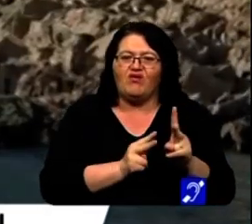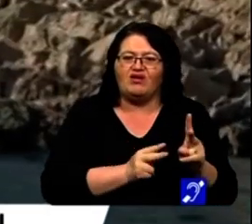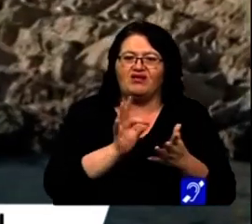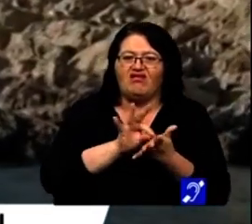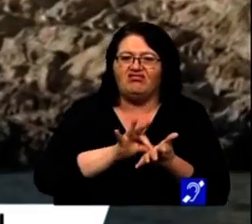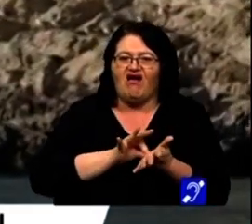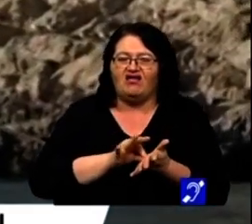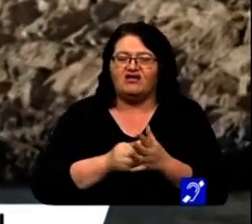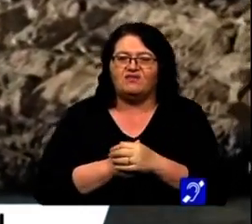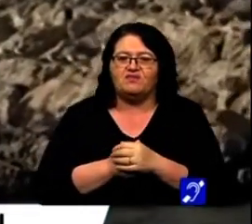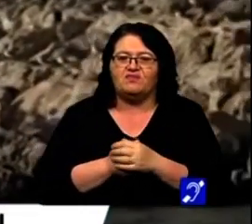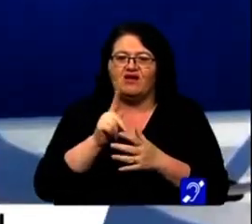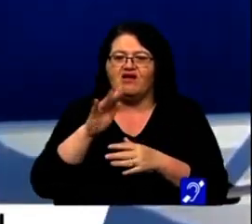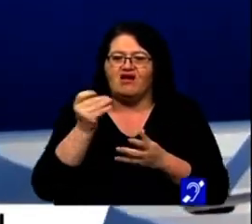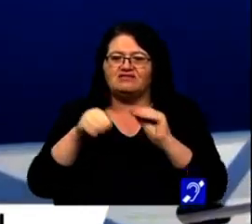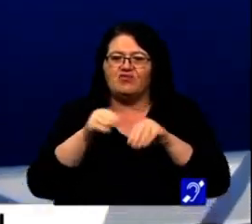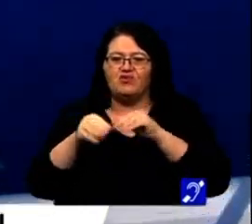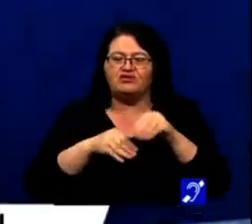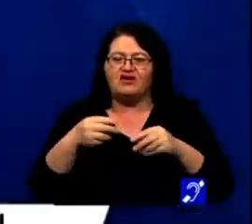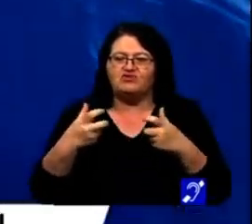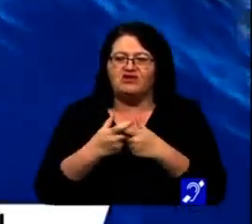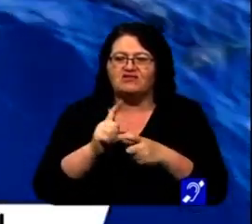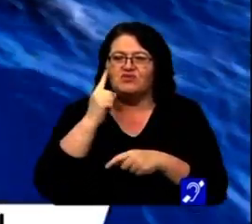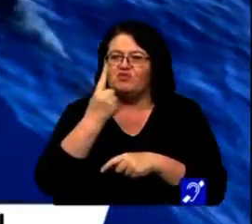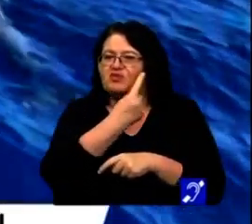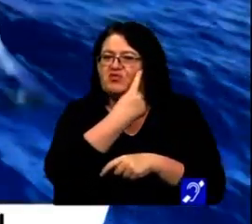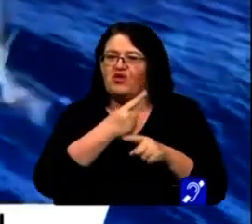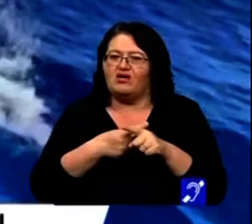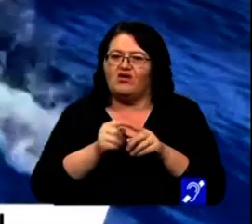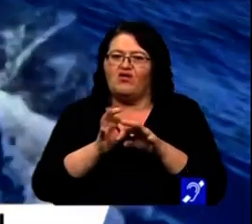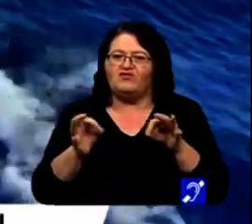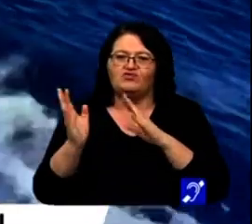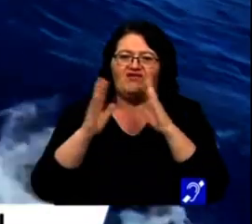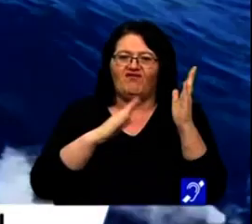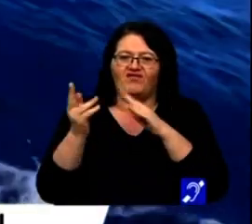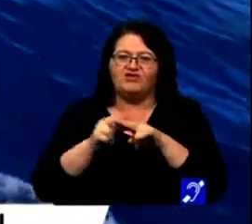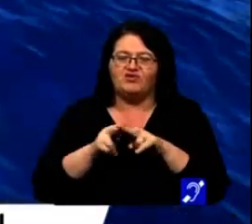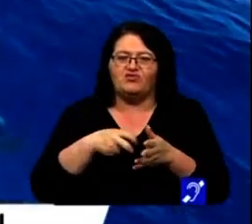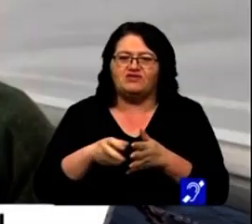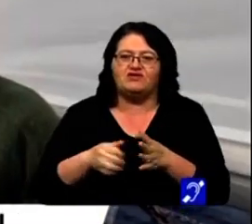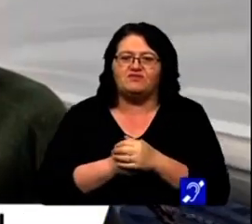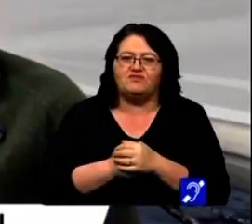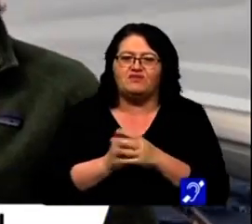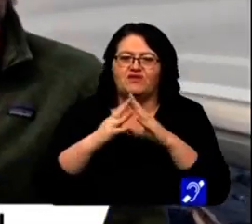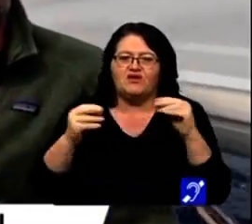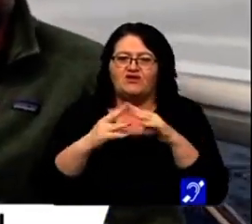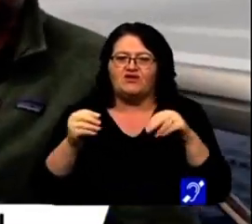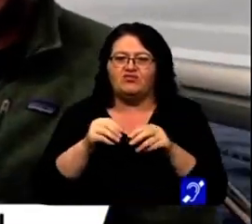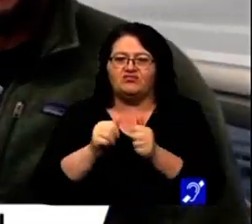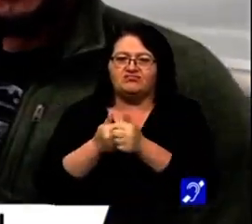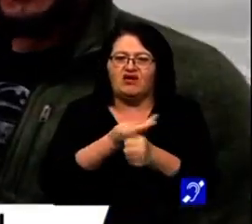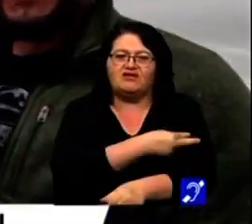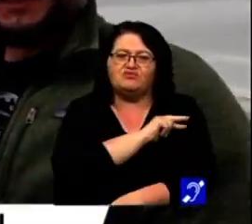ultimelor detalii. Pe Gaia a fost montat și testat pentru prima dată și pilotul de vânt. Wind Vane, sau în română un pilot de